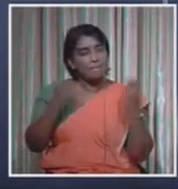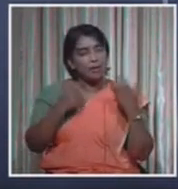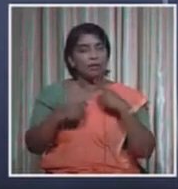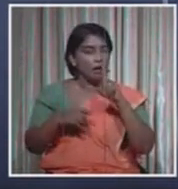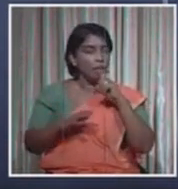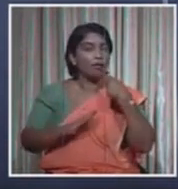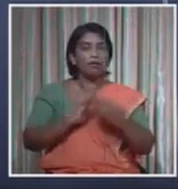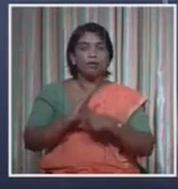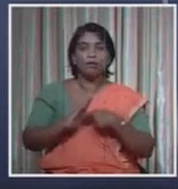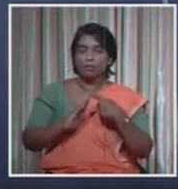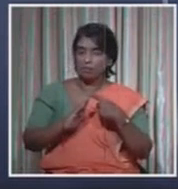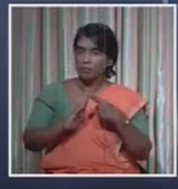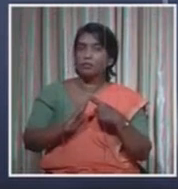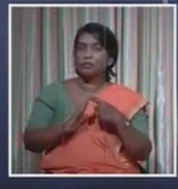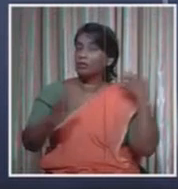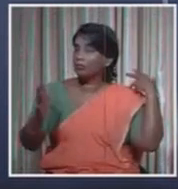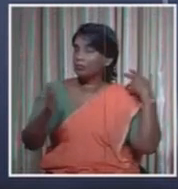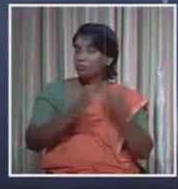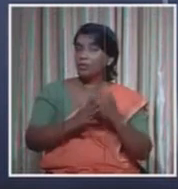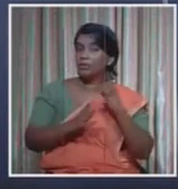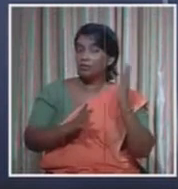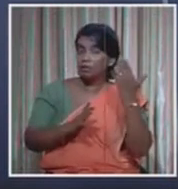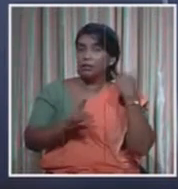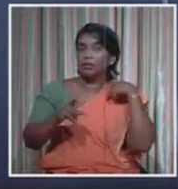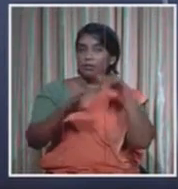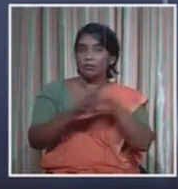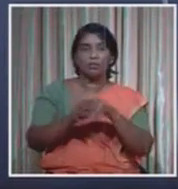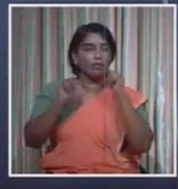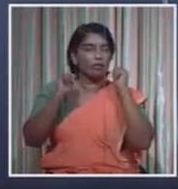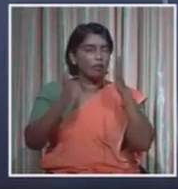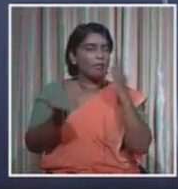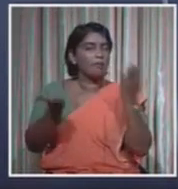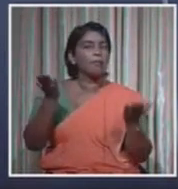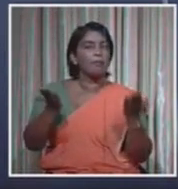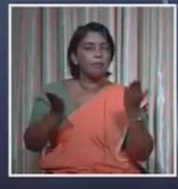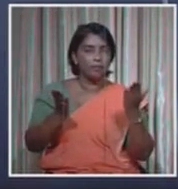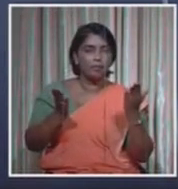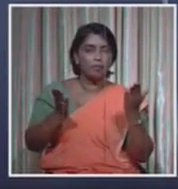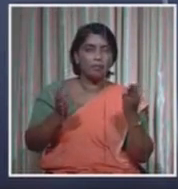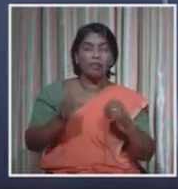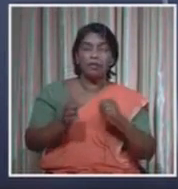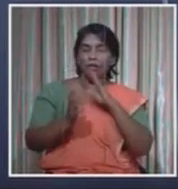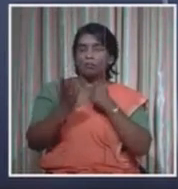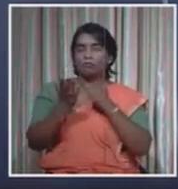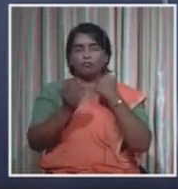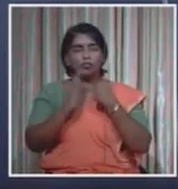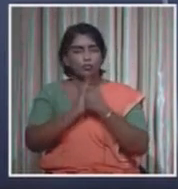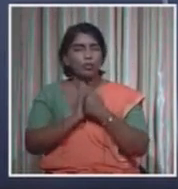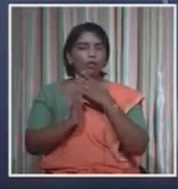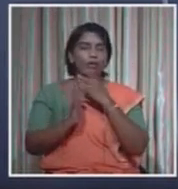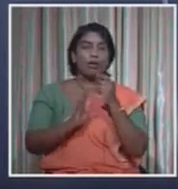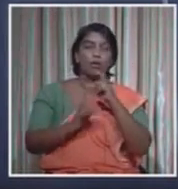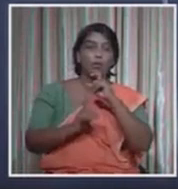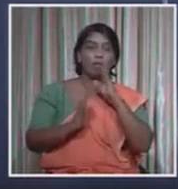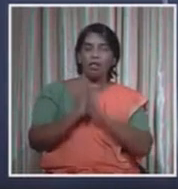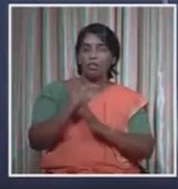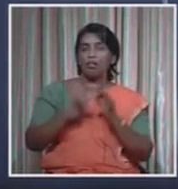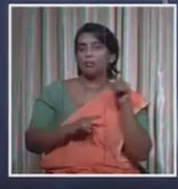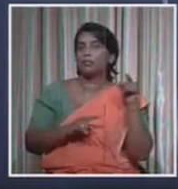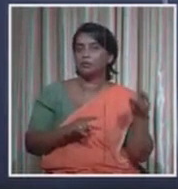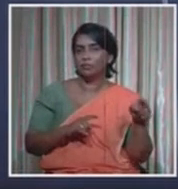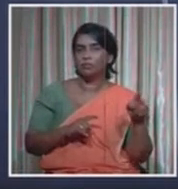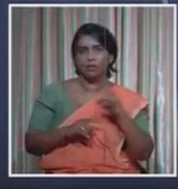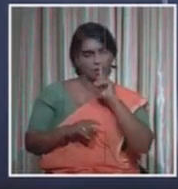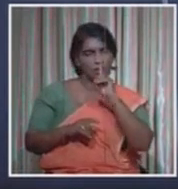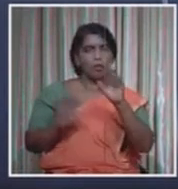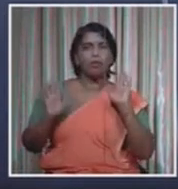මේ රටේ ඉතිහාසයෙන් පත්තපත්ච්ච තම සාධාරණම යුක්තිගරුක අධිකරණ අමතිතුමා බය නැතුව කියනවා. ඒ